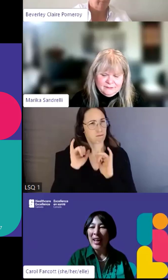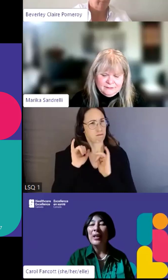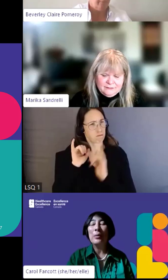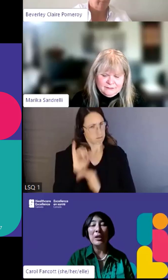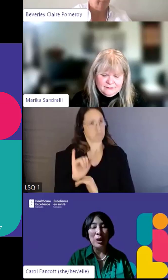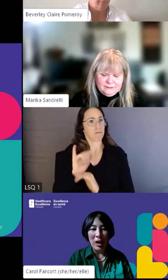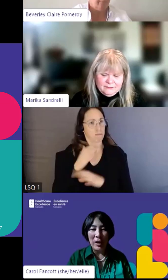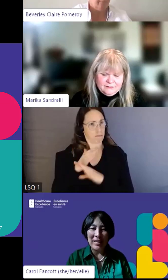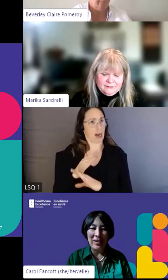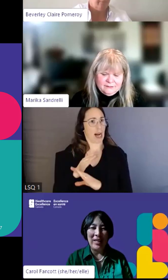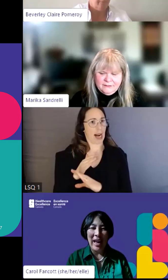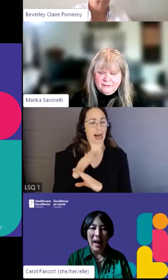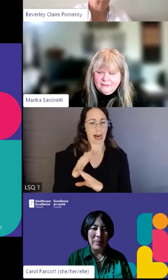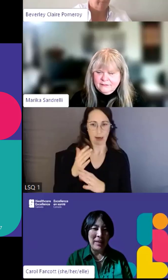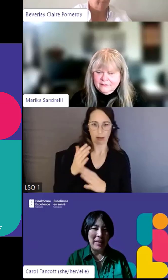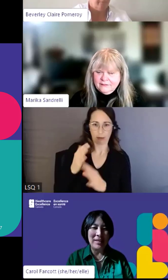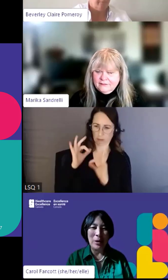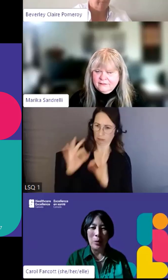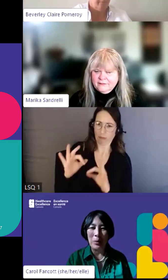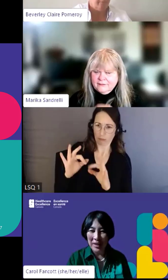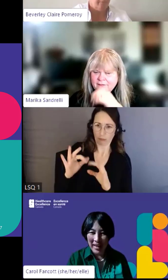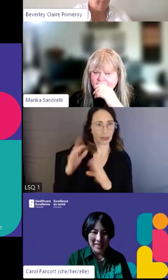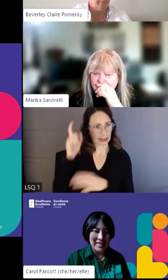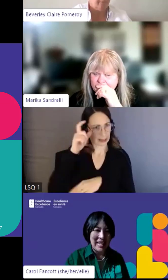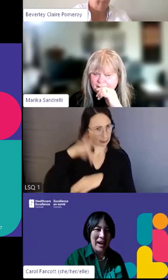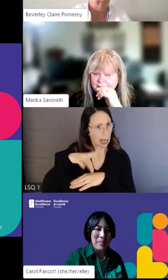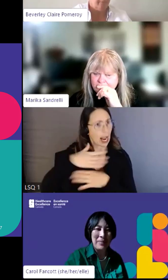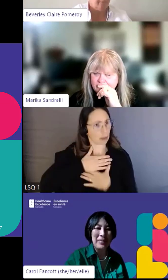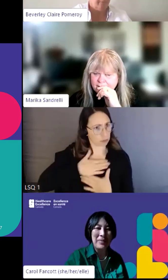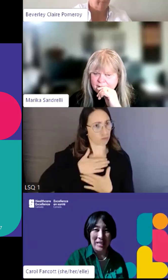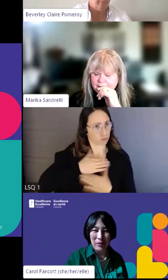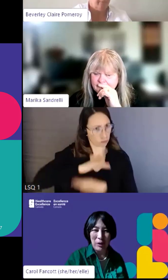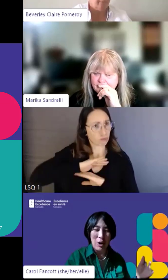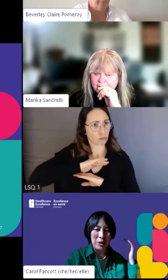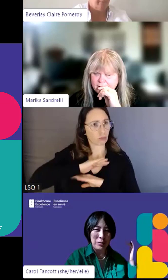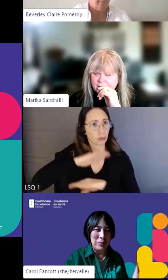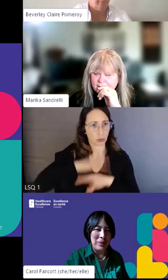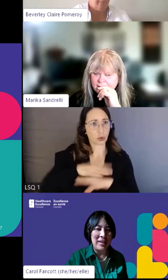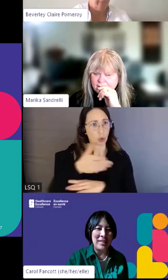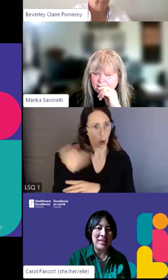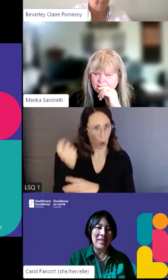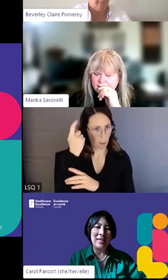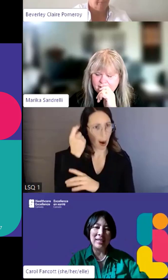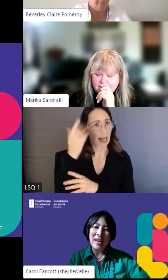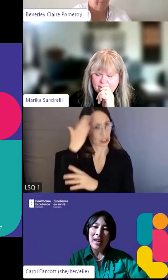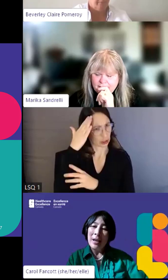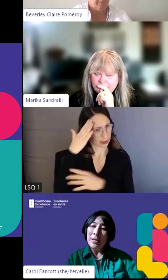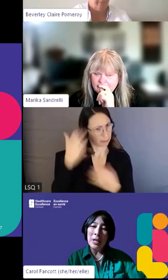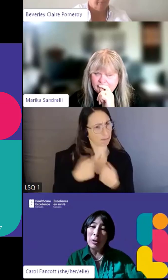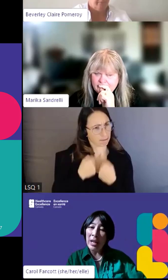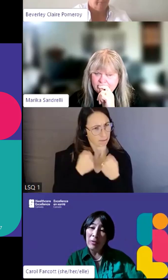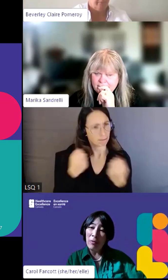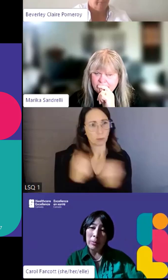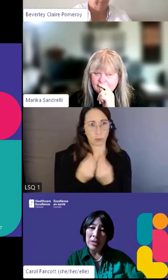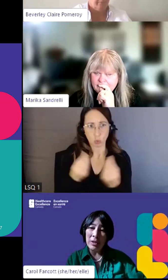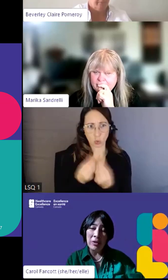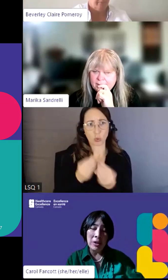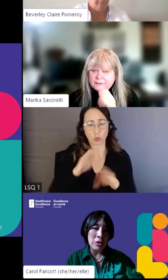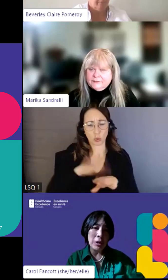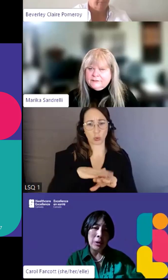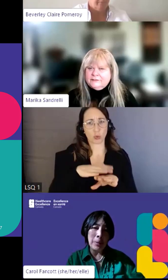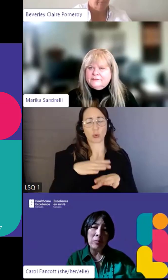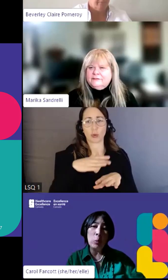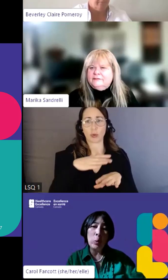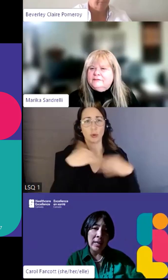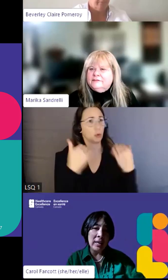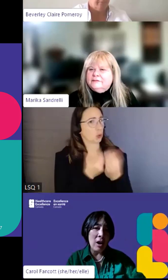niveau-là. Je sais qu'il y a beaucoup de travail ardu derrière les coulisses et derrière toute cette organisation. Alors, pour envisager l'avenir, eh bien, nous